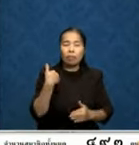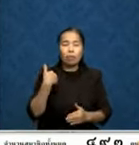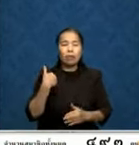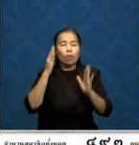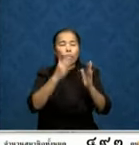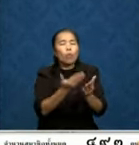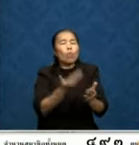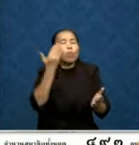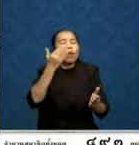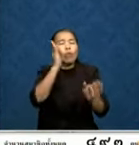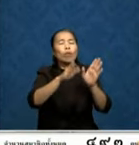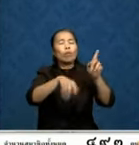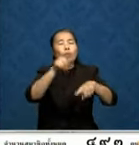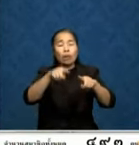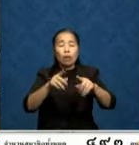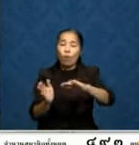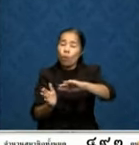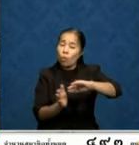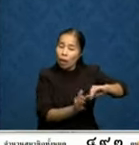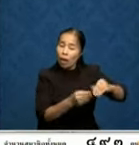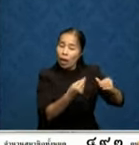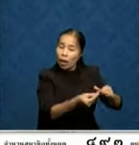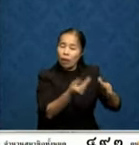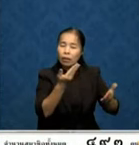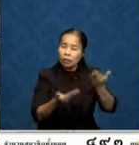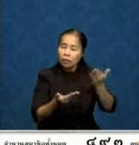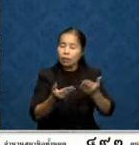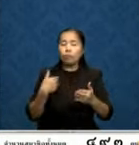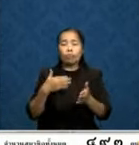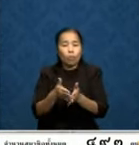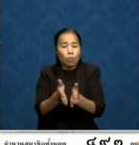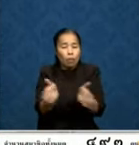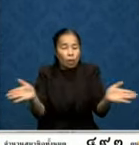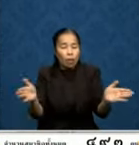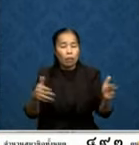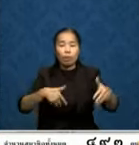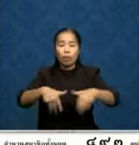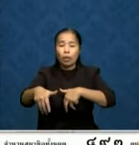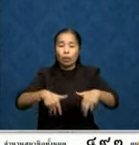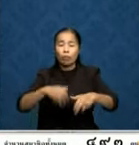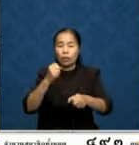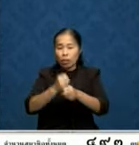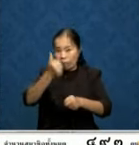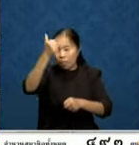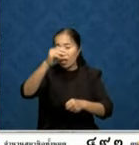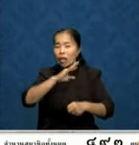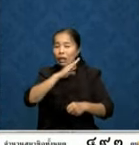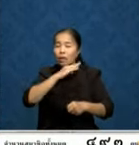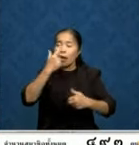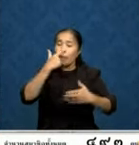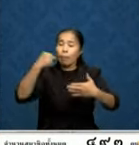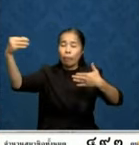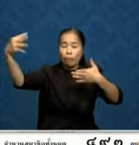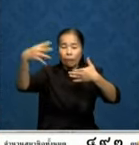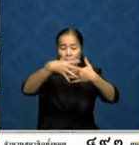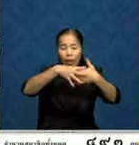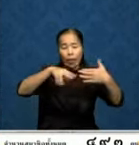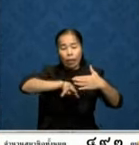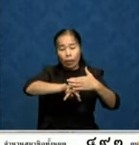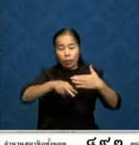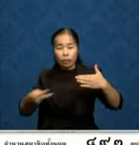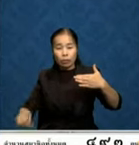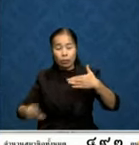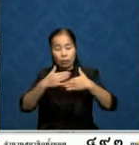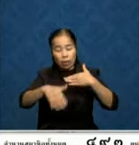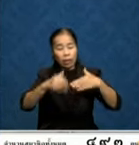ไม่กี่คนเนี่ยท่านจะกันไว้แบบนี้หรือท่านจะเปิดให้ประชาชนที่ติดโซล่ารูฟท็อปอยู่แล้วเนี่ยสามารถเข้ามาเป็นเงื่อน